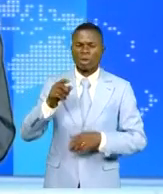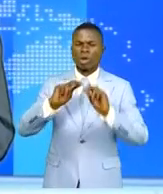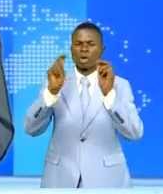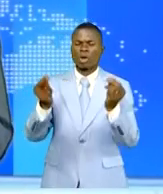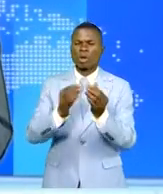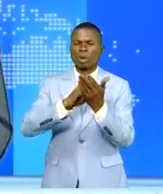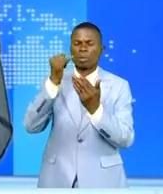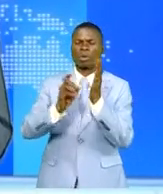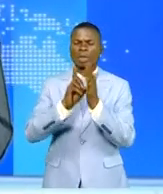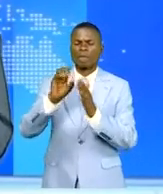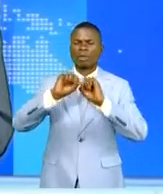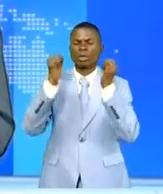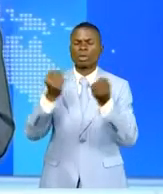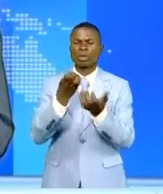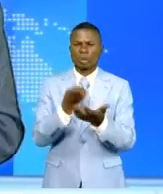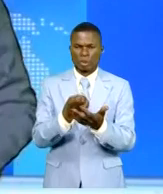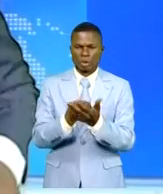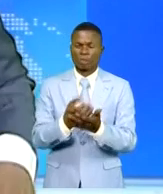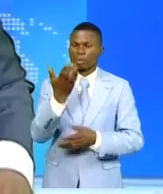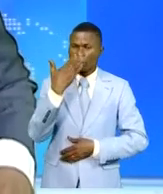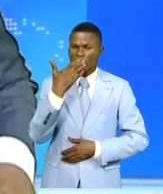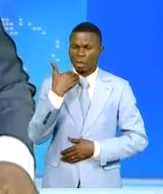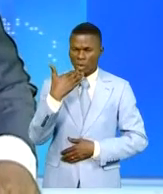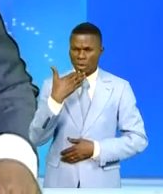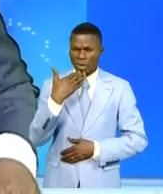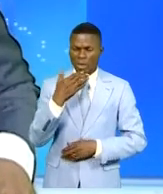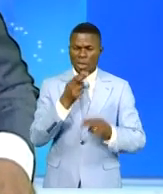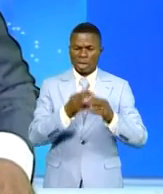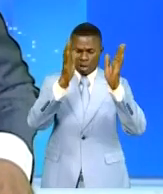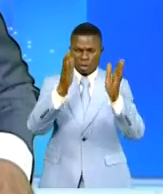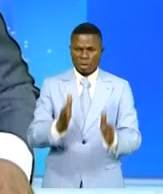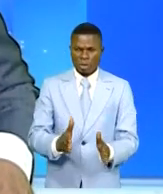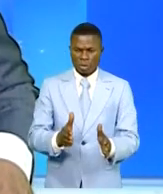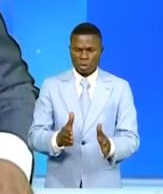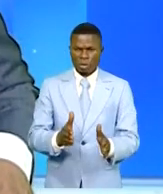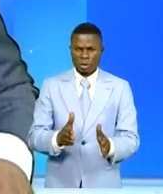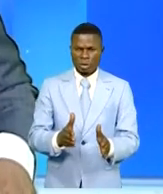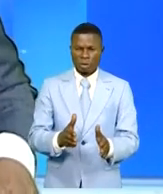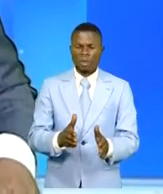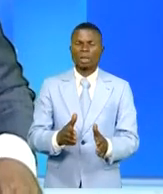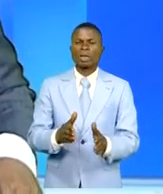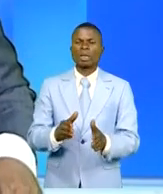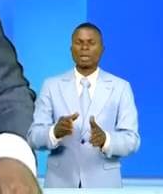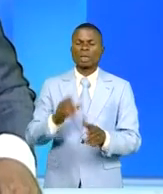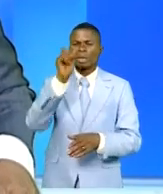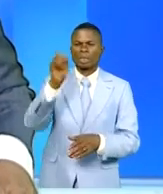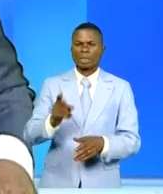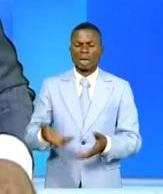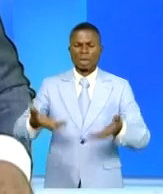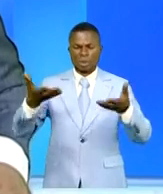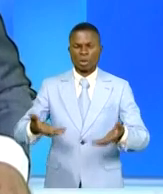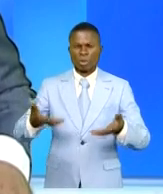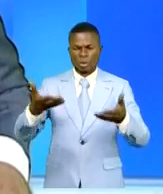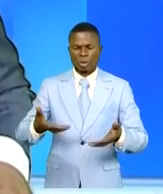de développement socio-économique. Ces riz conditionnés en sacs polypropylène de 30 kg